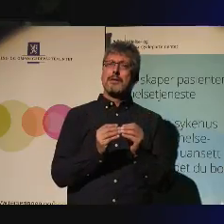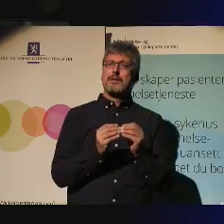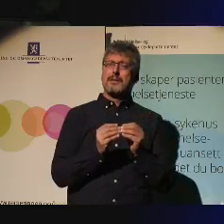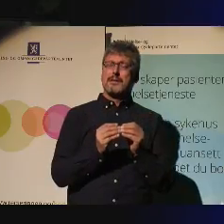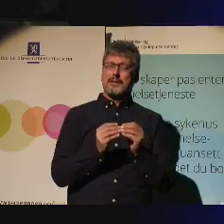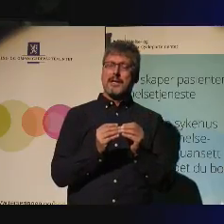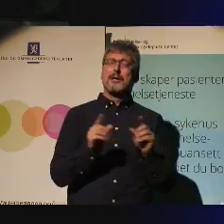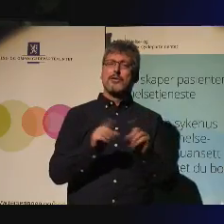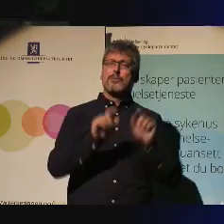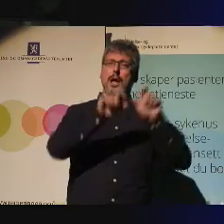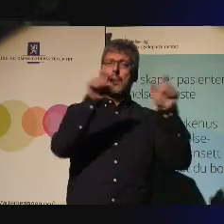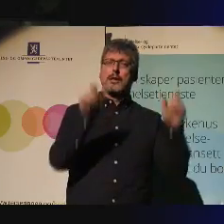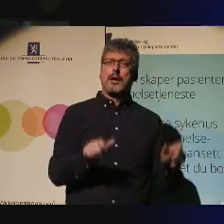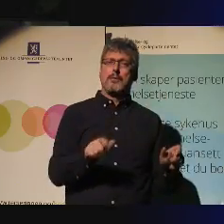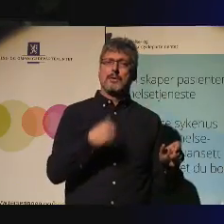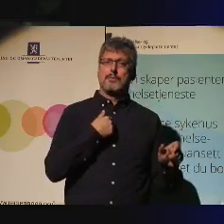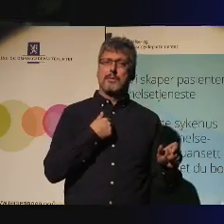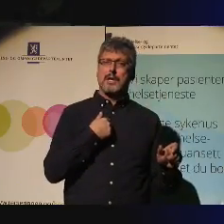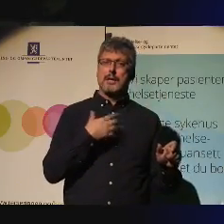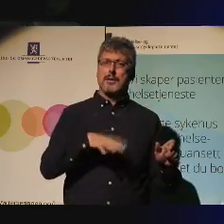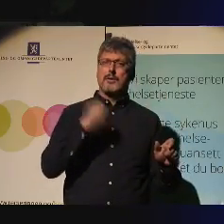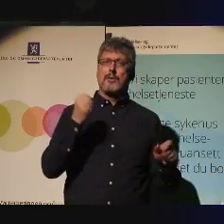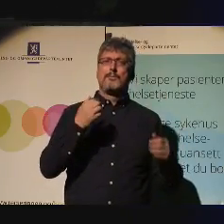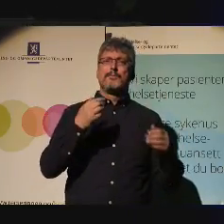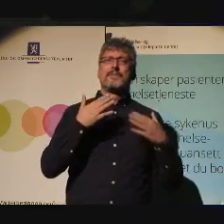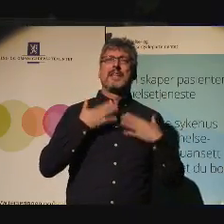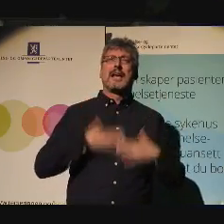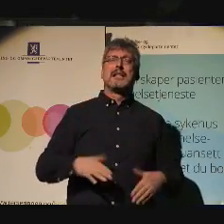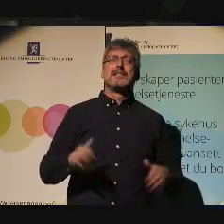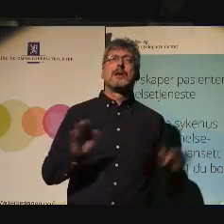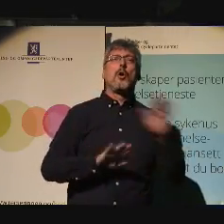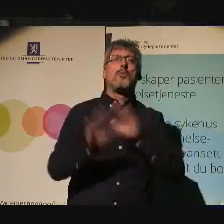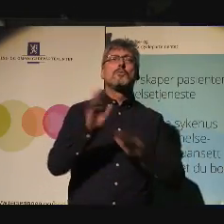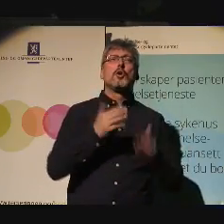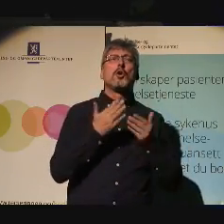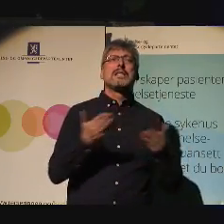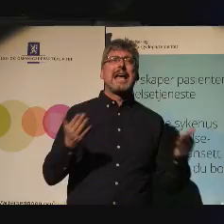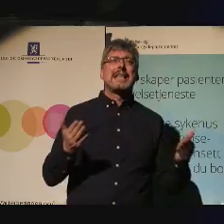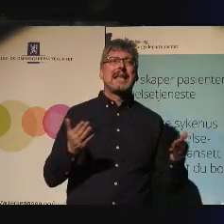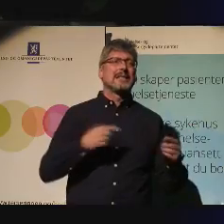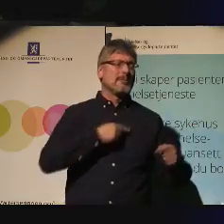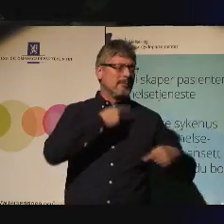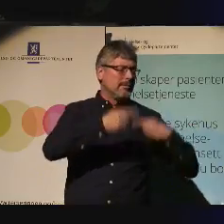jeg skal snakke om. En helsetjeneste, en helse- og omsorgstjeneste i rivende utvikling.